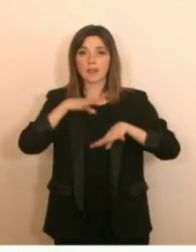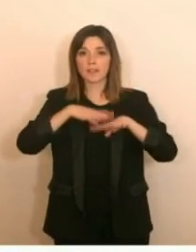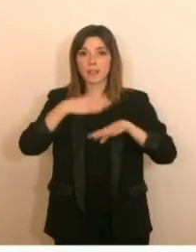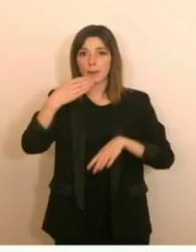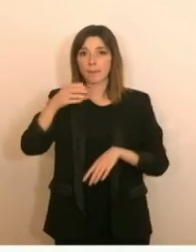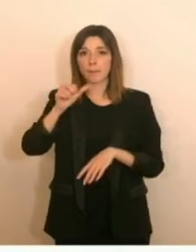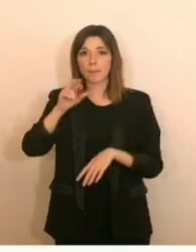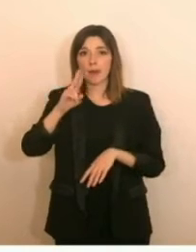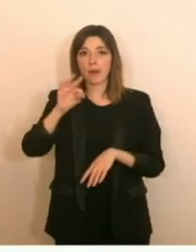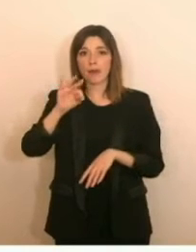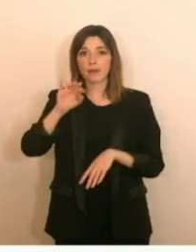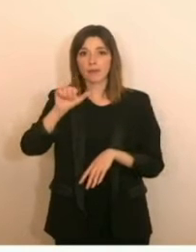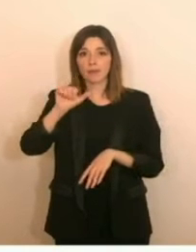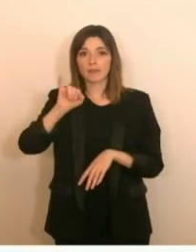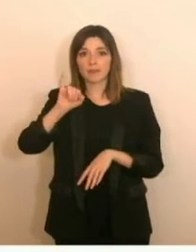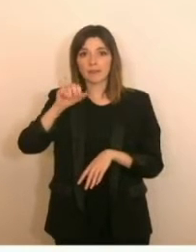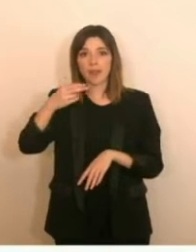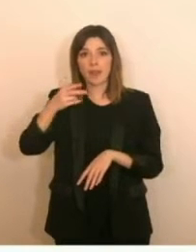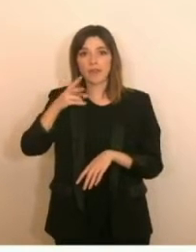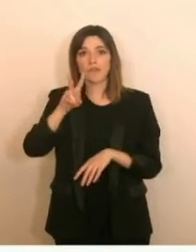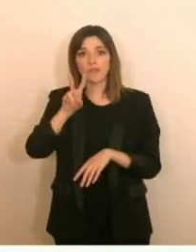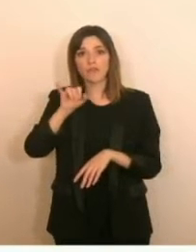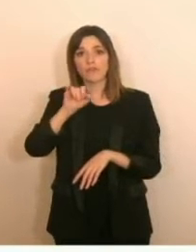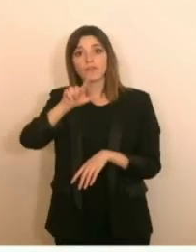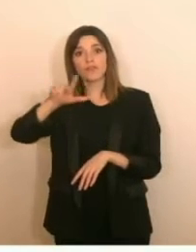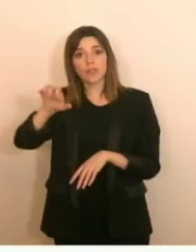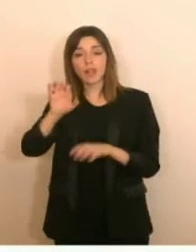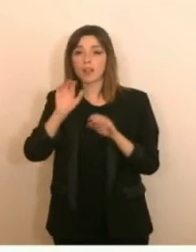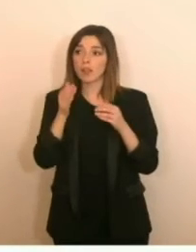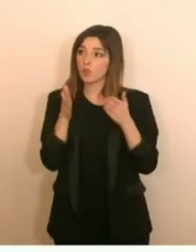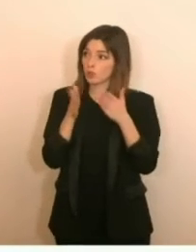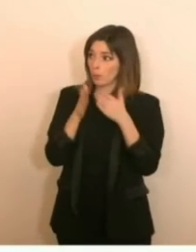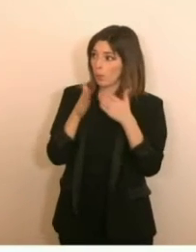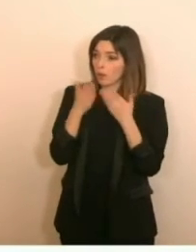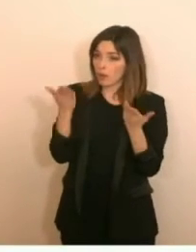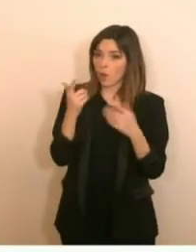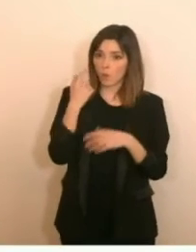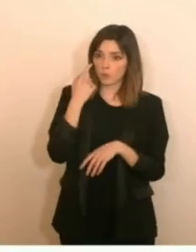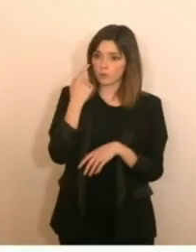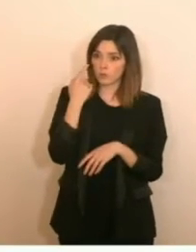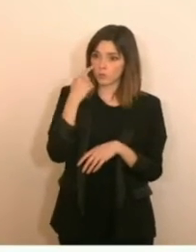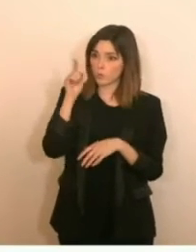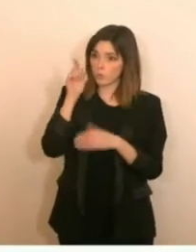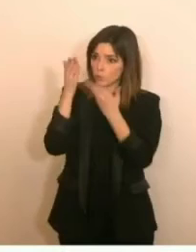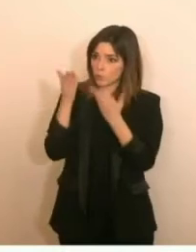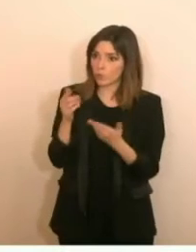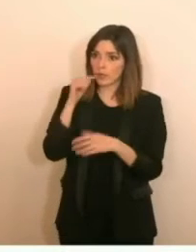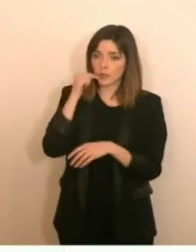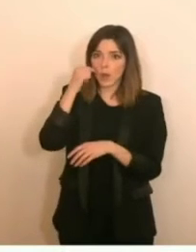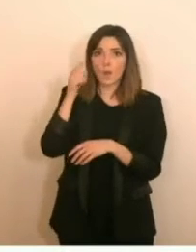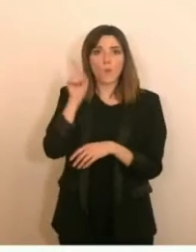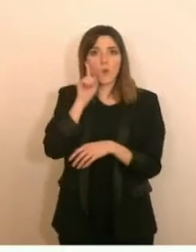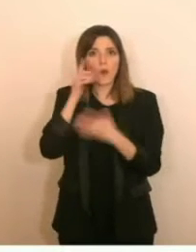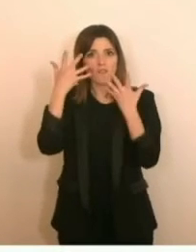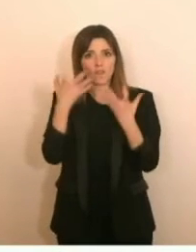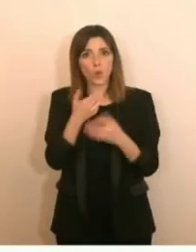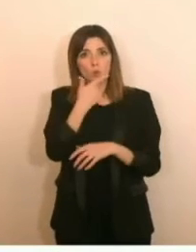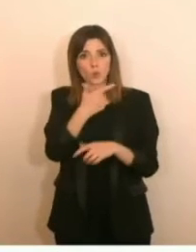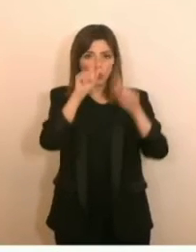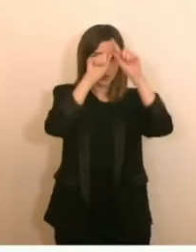demande nicolas pourquoi est ce si important d'être à la fois maire de rouen et président de la